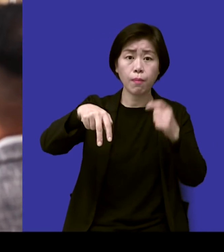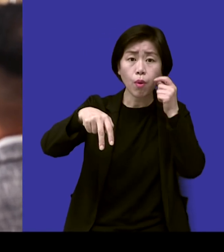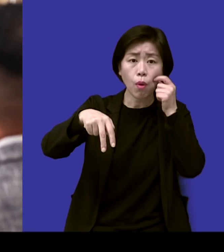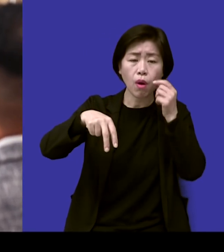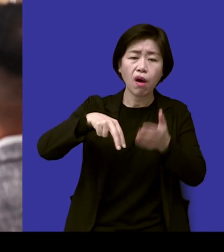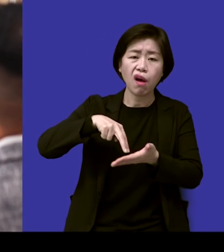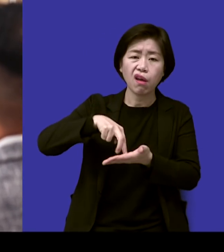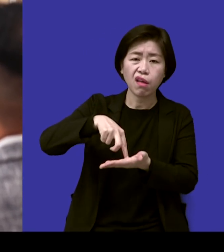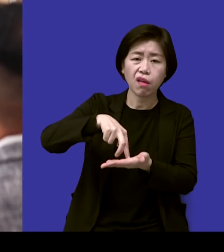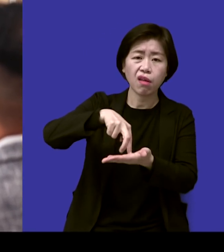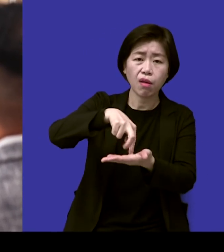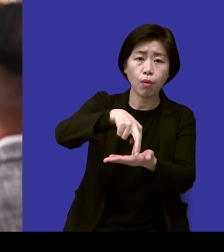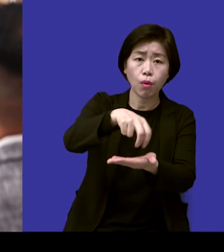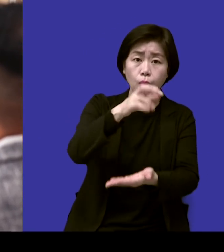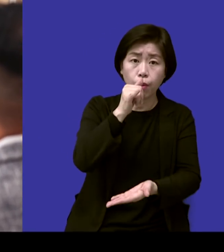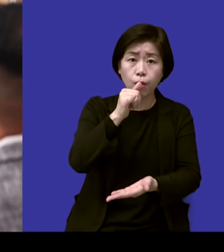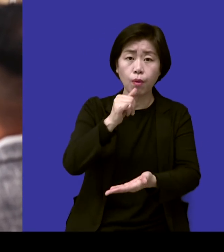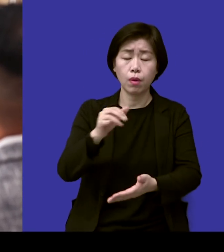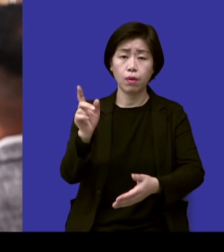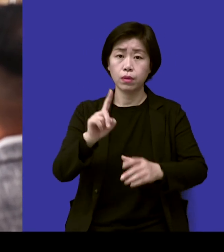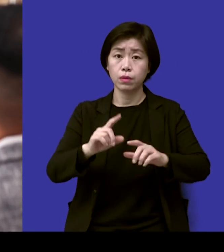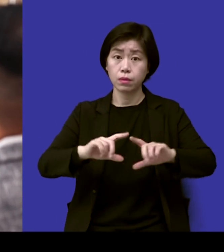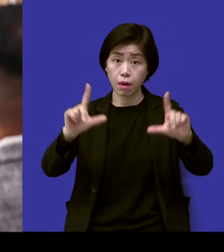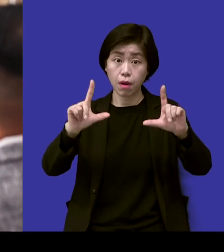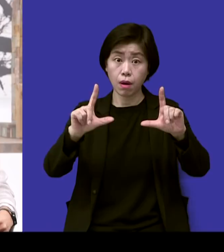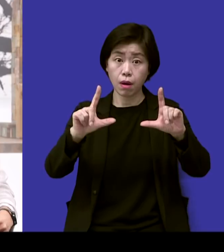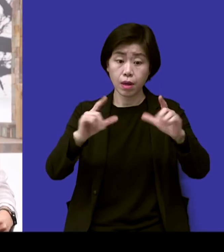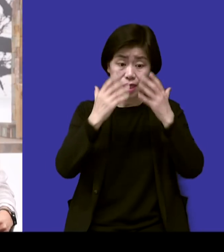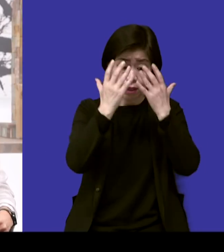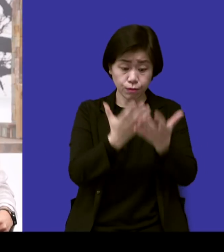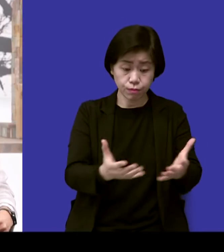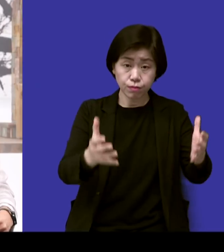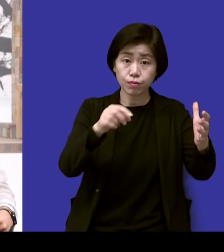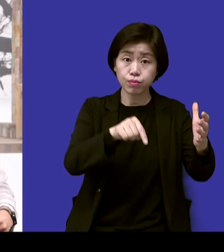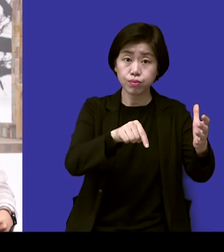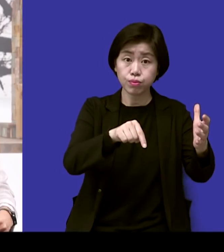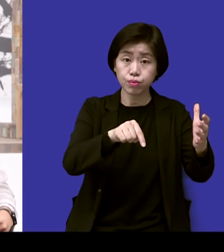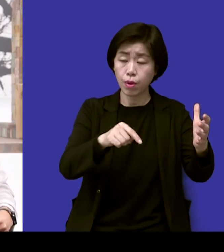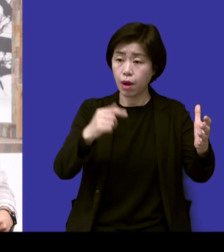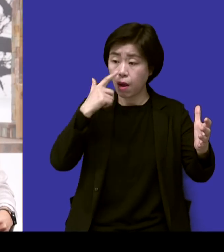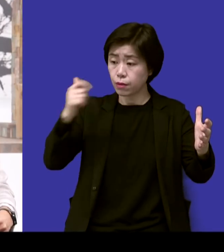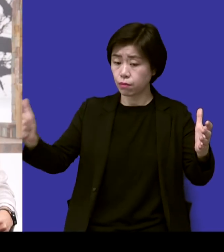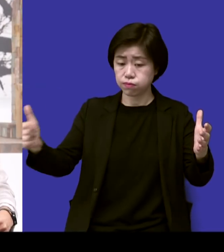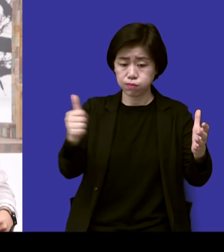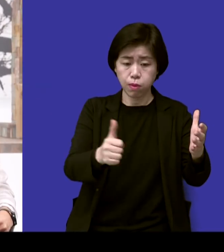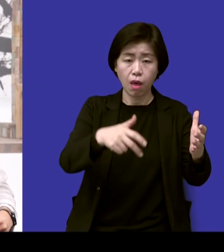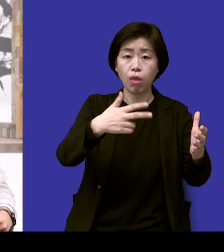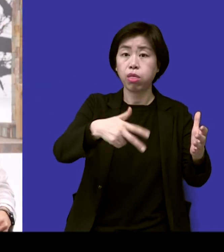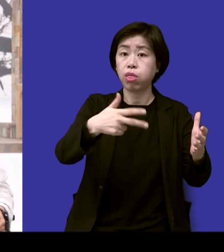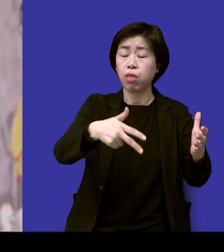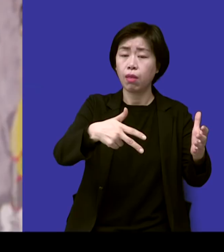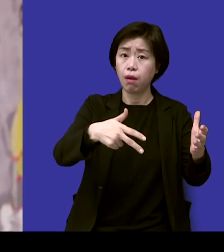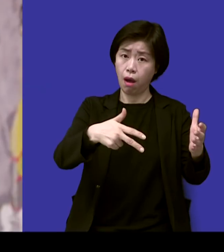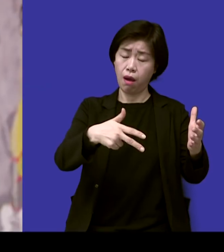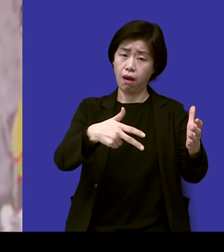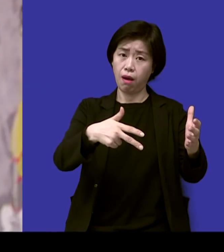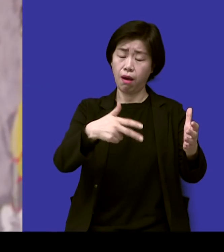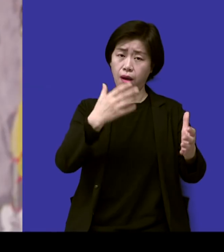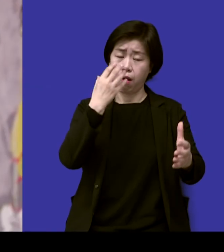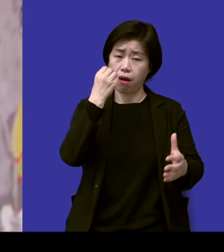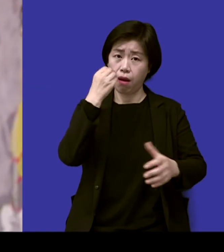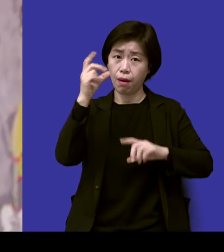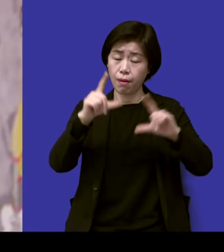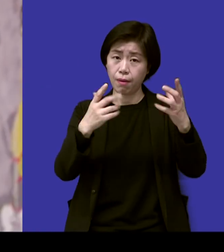어느 날은 좀 세면대에 소변을 막 보실 때도 있고 점점 뭐 이렇게 세월이